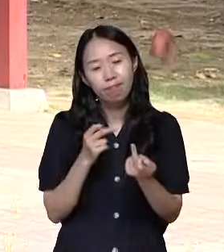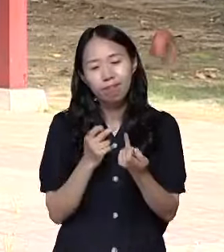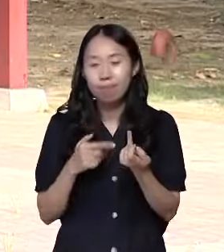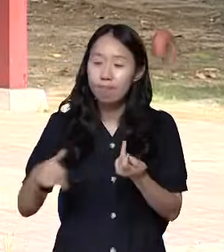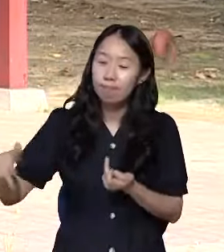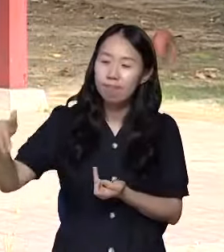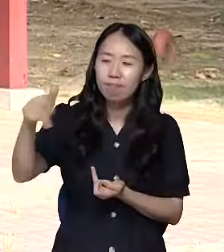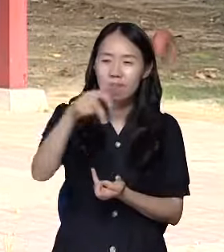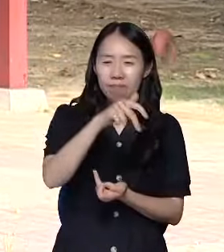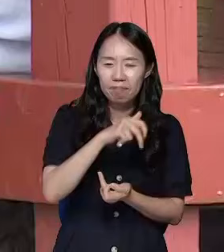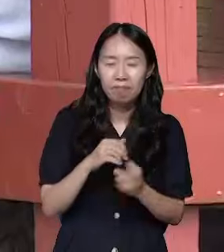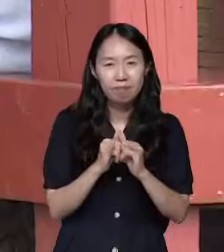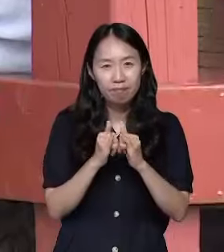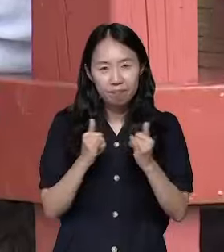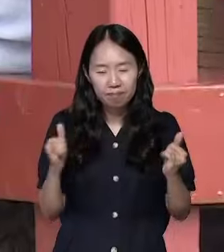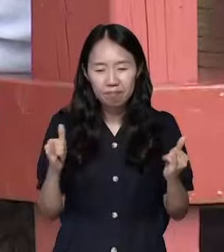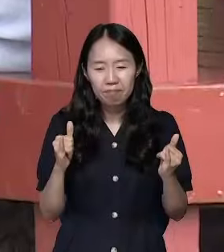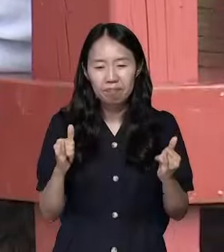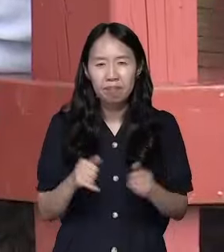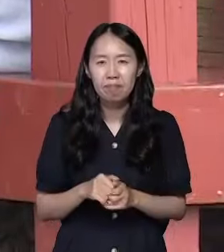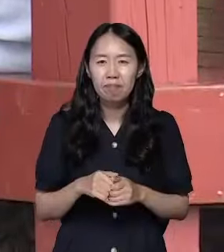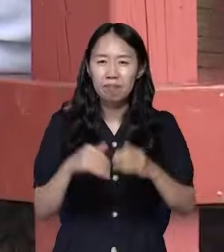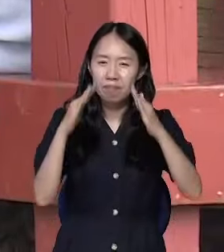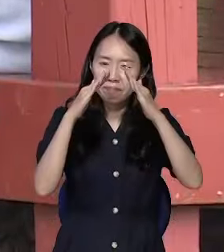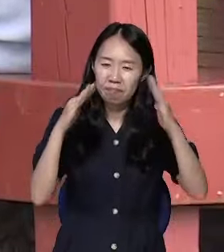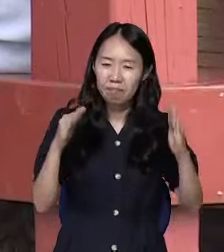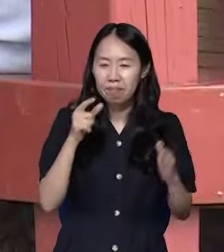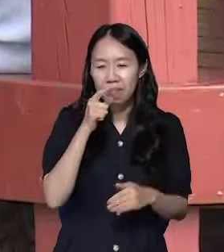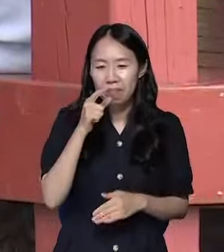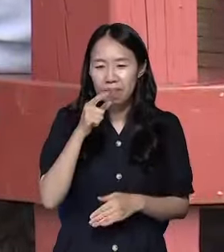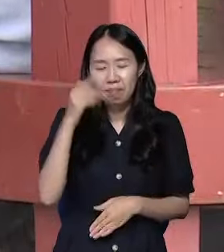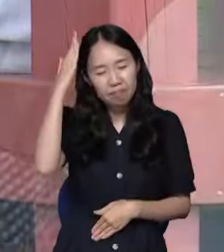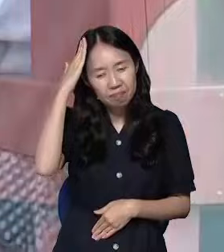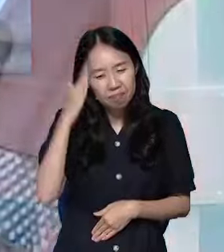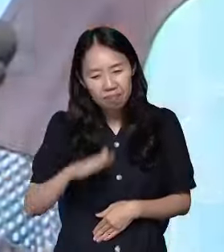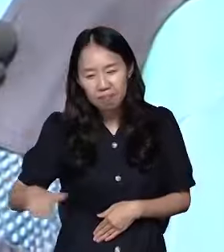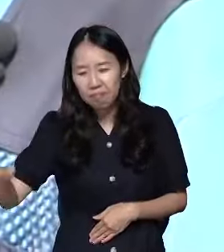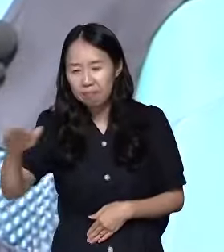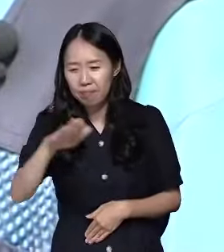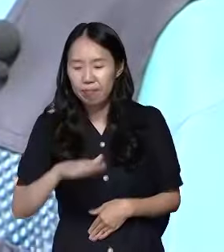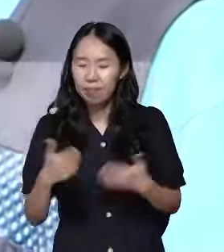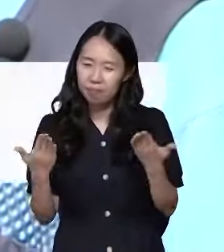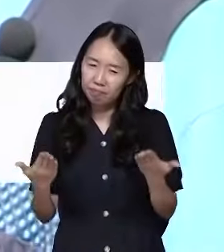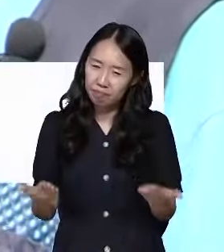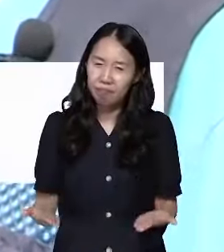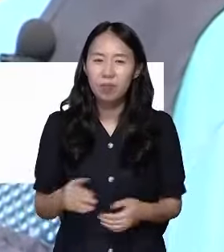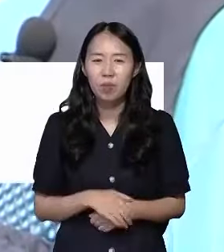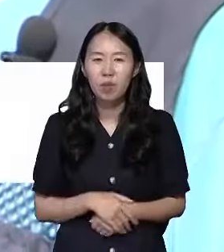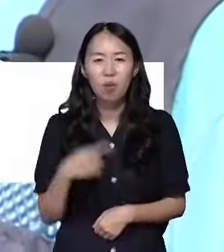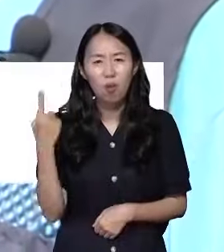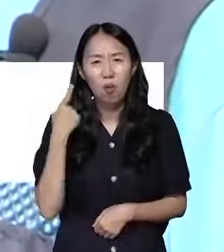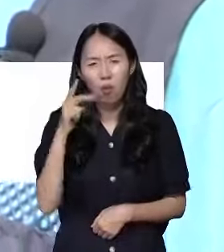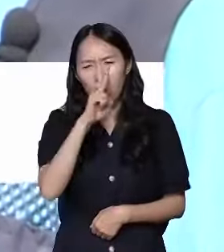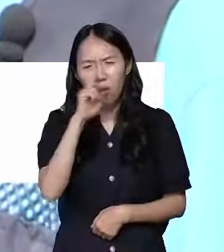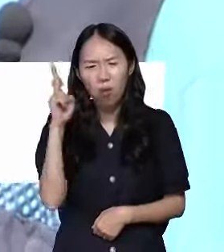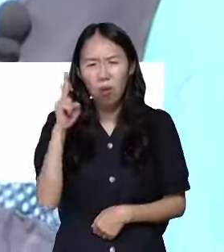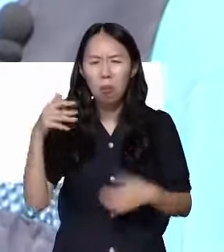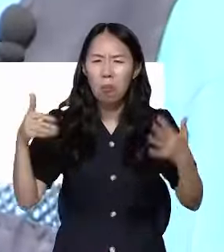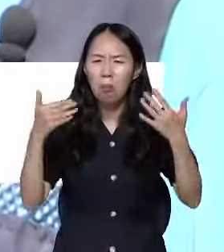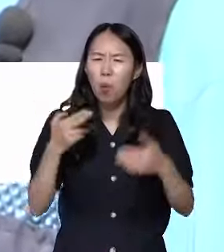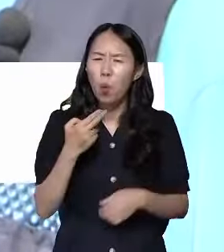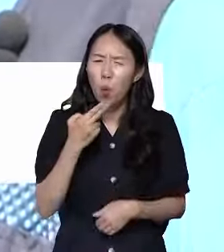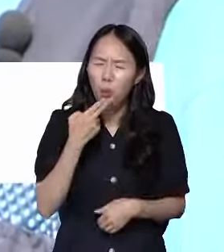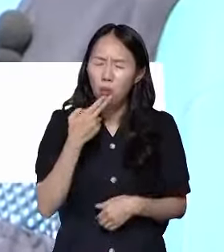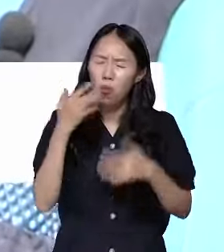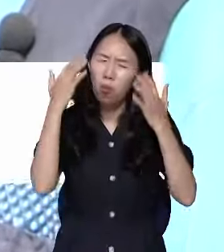시민들은 정자근을 아래에서 잠시 더위를 피합니다. 어제 낮에는 바람도 안 불고 무지 더웠고